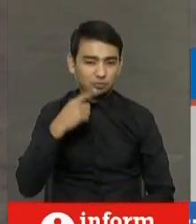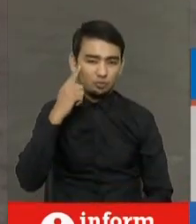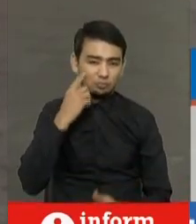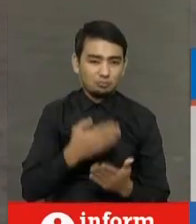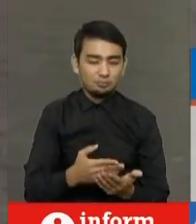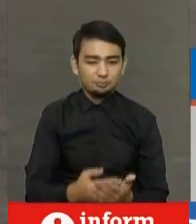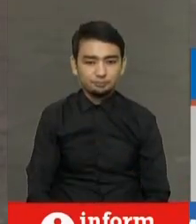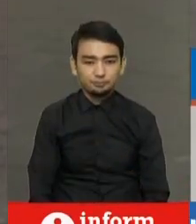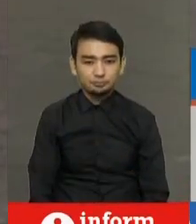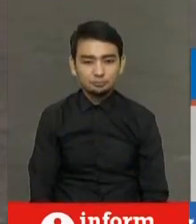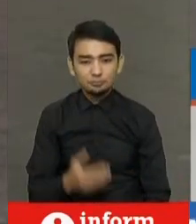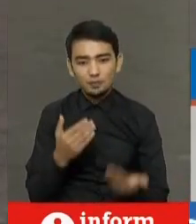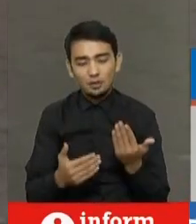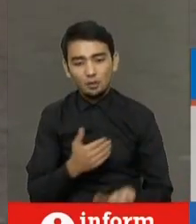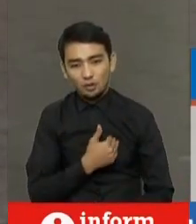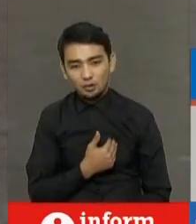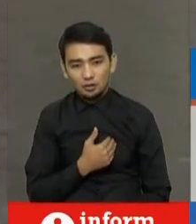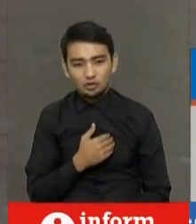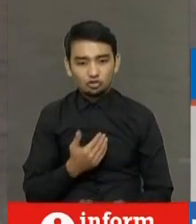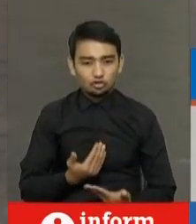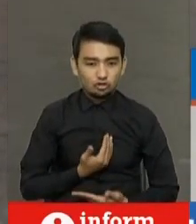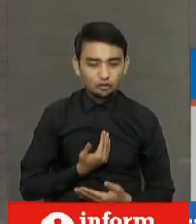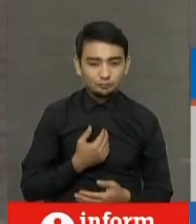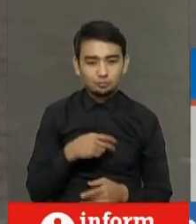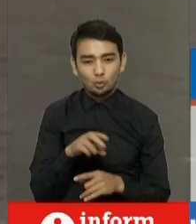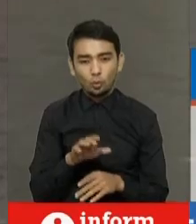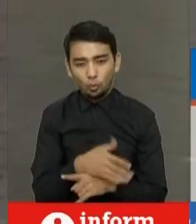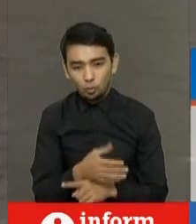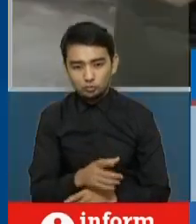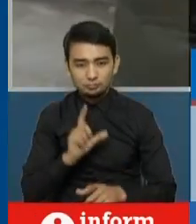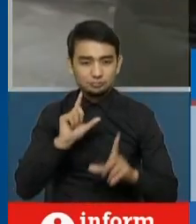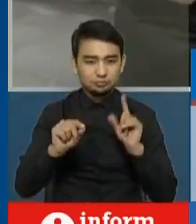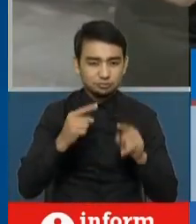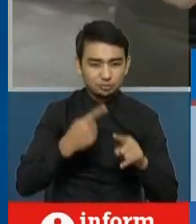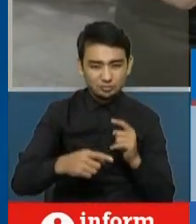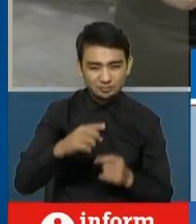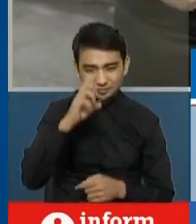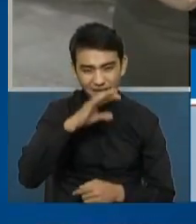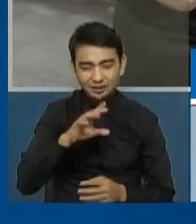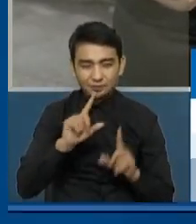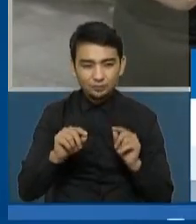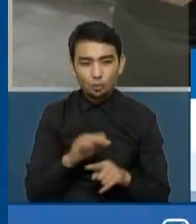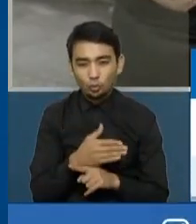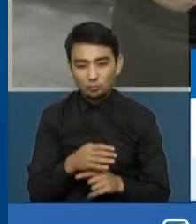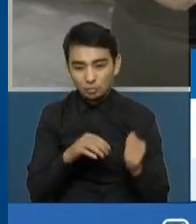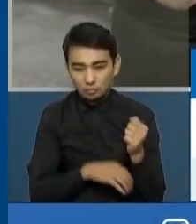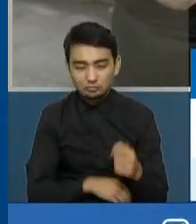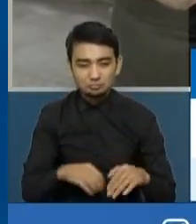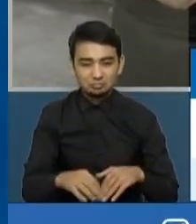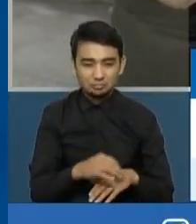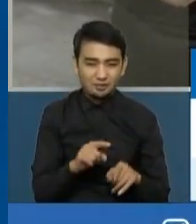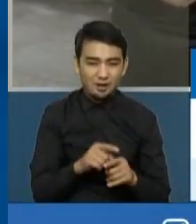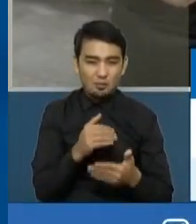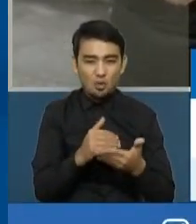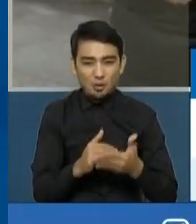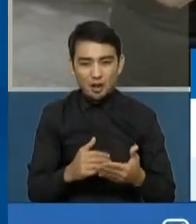наверное. Или хотят как бы насладиться жизнью, может быть, даже путешествовать. По мнению социологов, в стране нужны жилищные программы, а